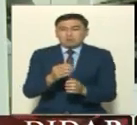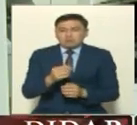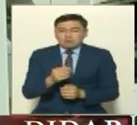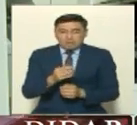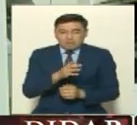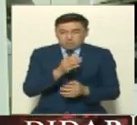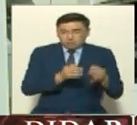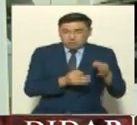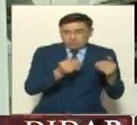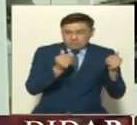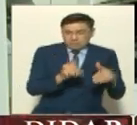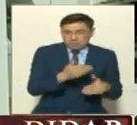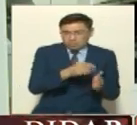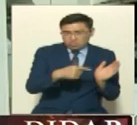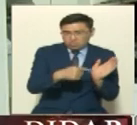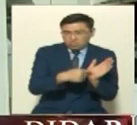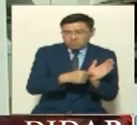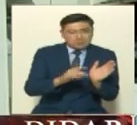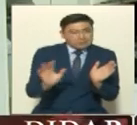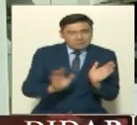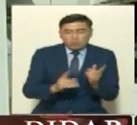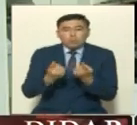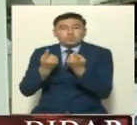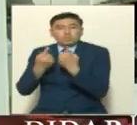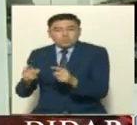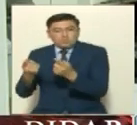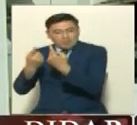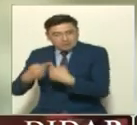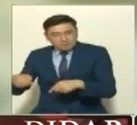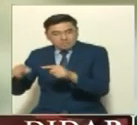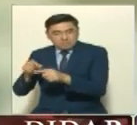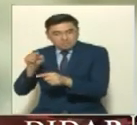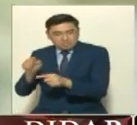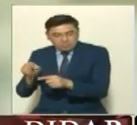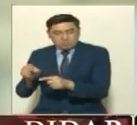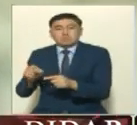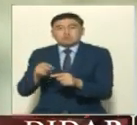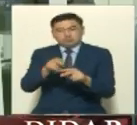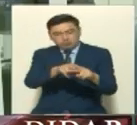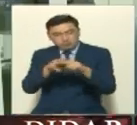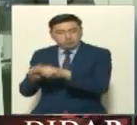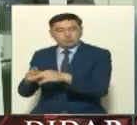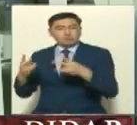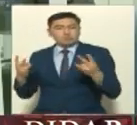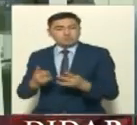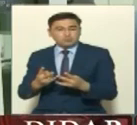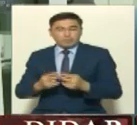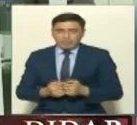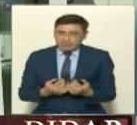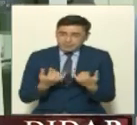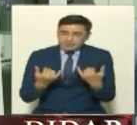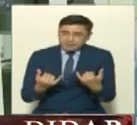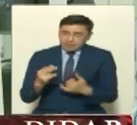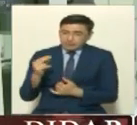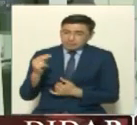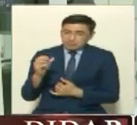согласно решению суда исполнительного листа, а согласно его заявлению. Сейчас на данный момент частного судебного